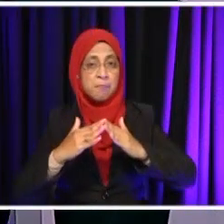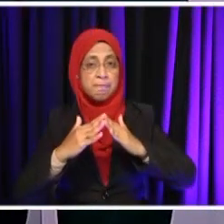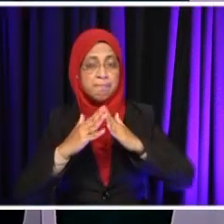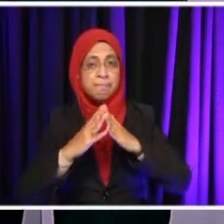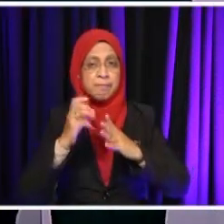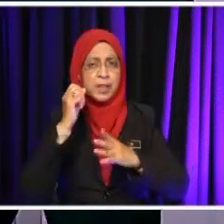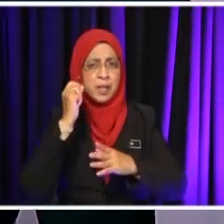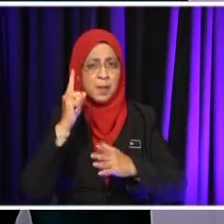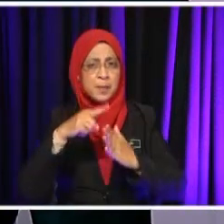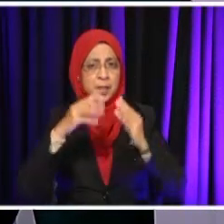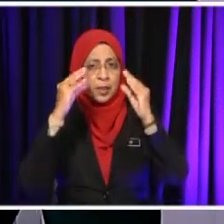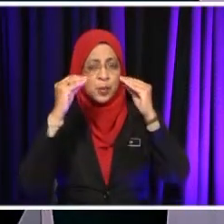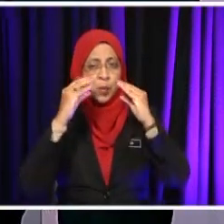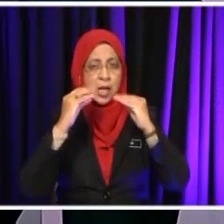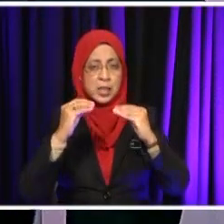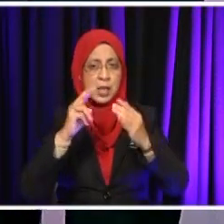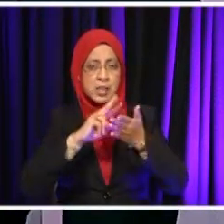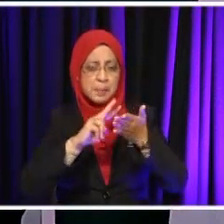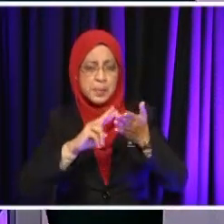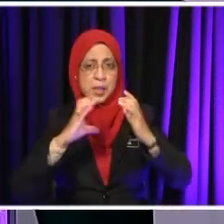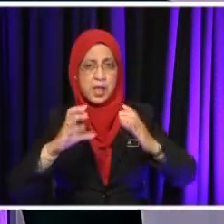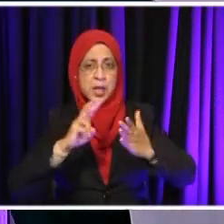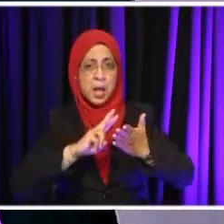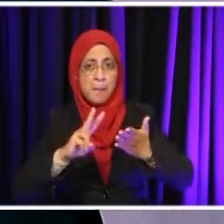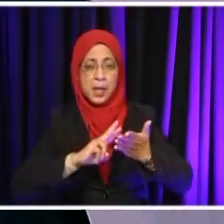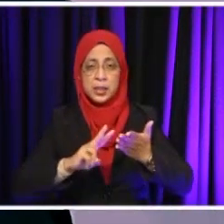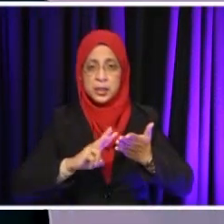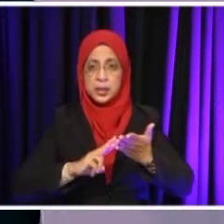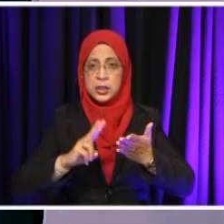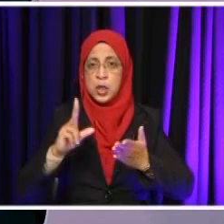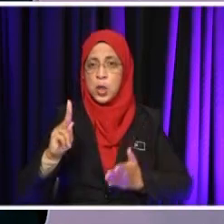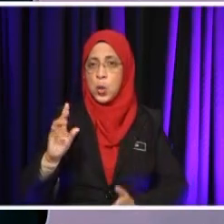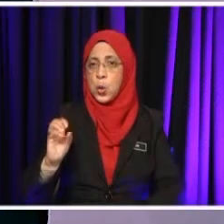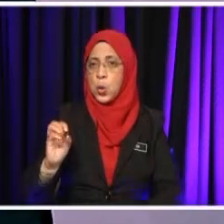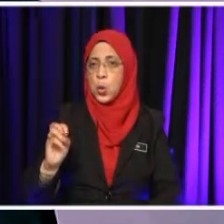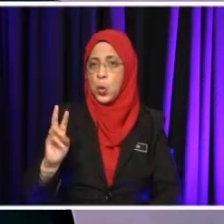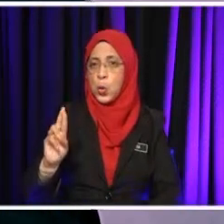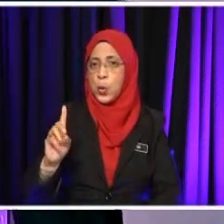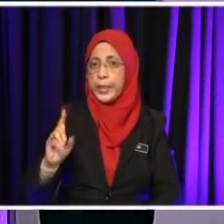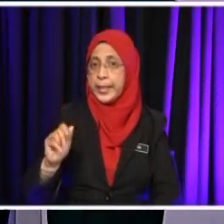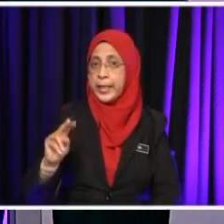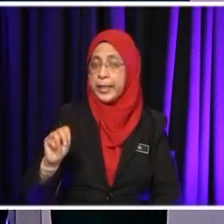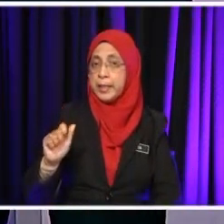Paham bagaimana kita membaca cara koordinat ini oke